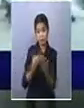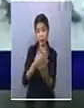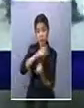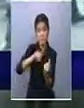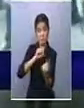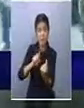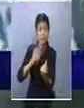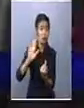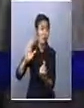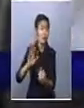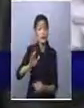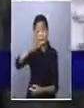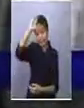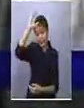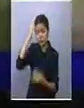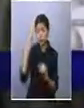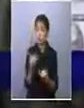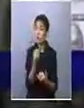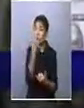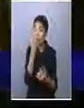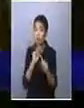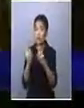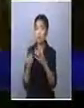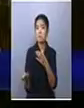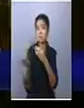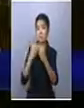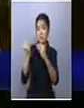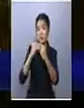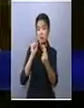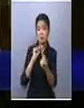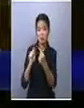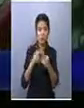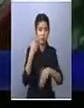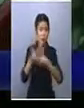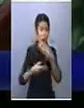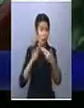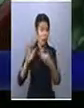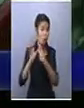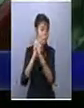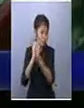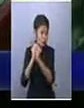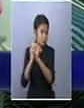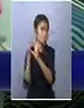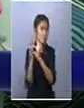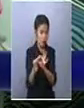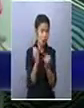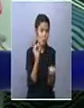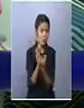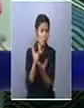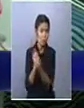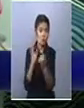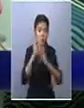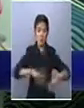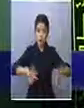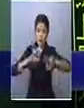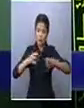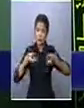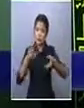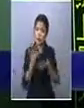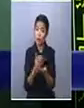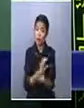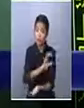นระยะการขึ้นอัตราดอกเบี้ยของเฟดและปัญหาฟองสบู่ในตลาดหุ้นจีนยังถือเป็นปัจจัยกดดันสำคัญต่อการลงทุน